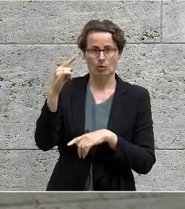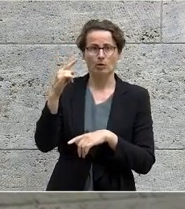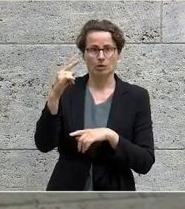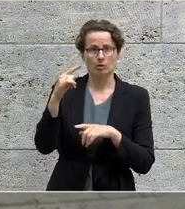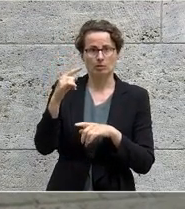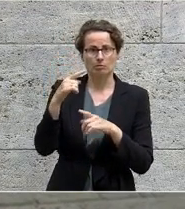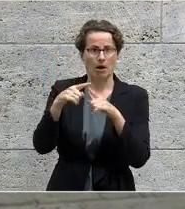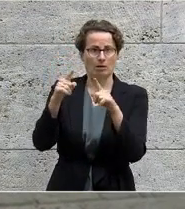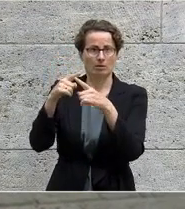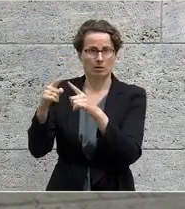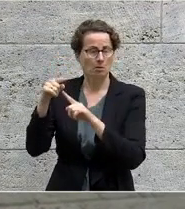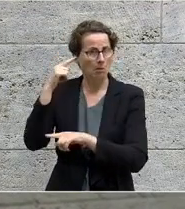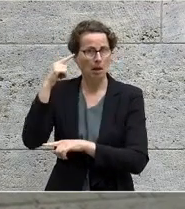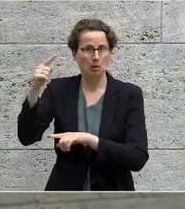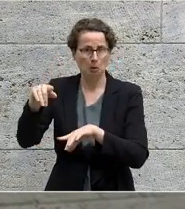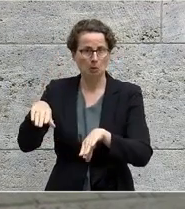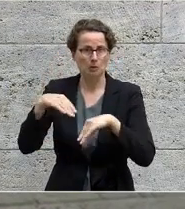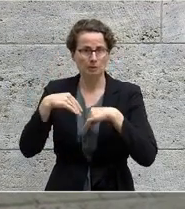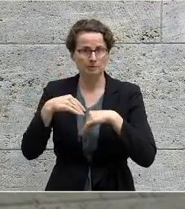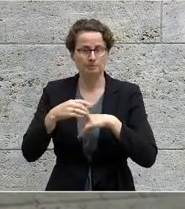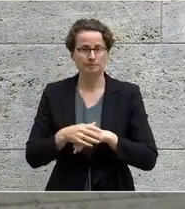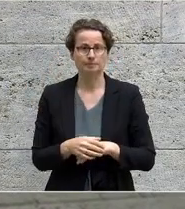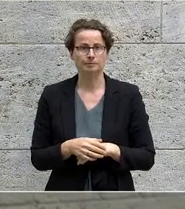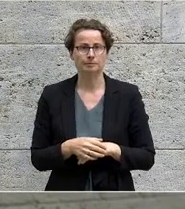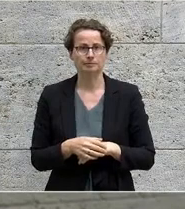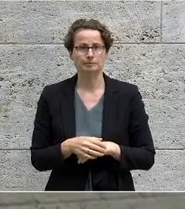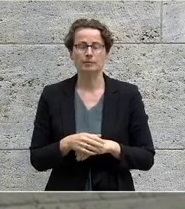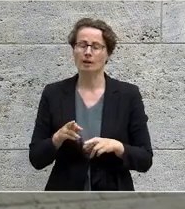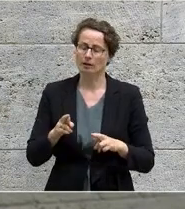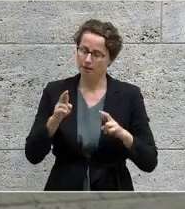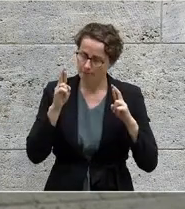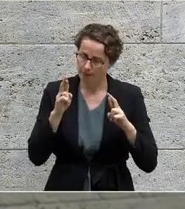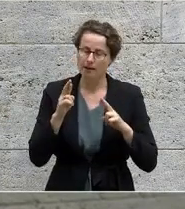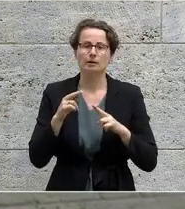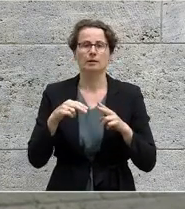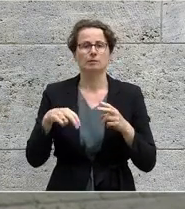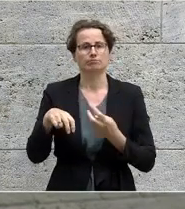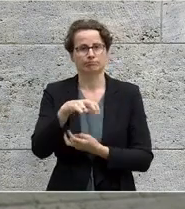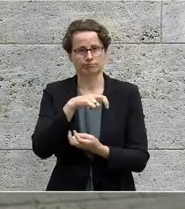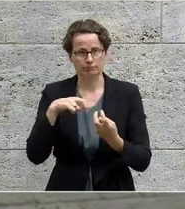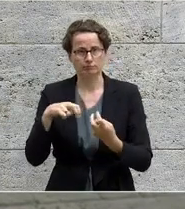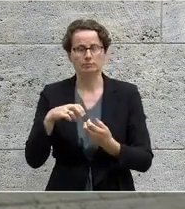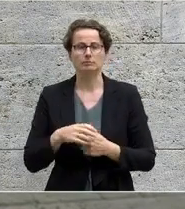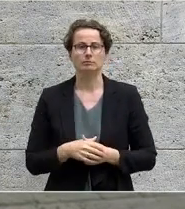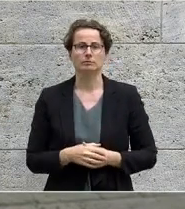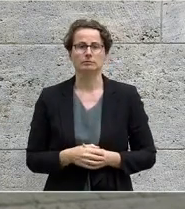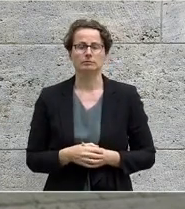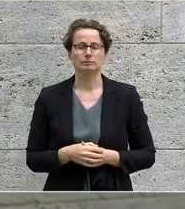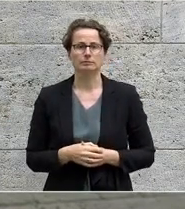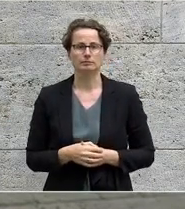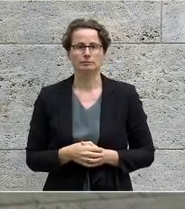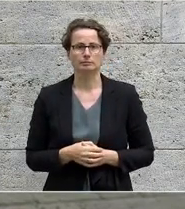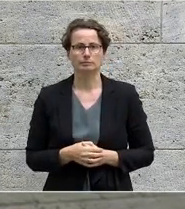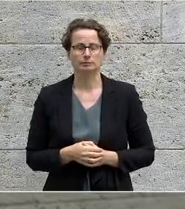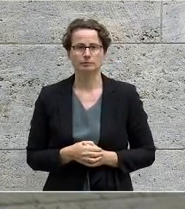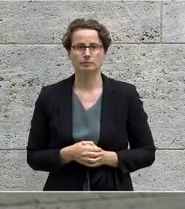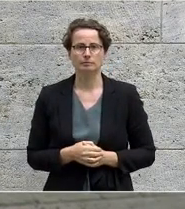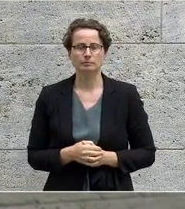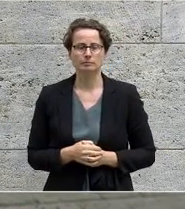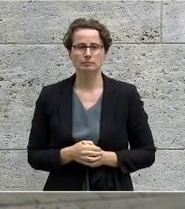einzutreten und diesen mit Respekt zu begegnen.